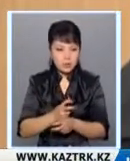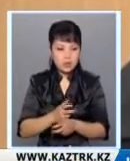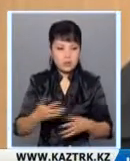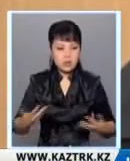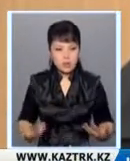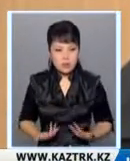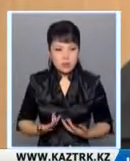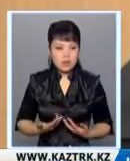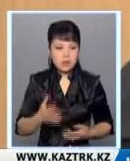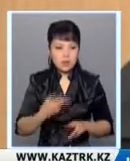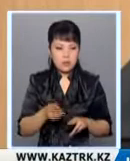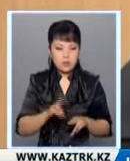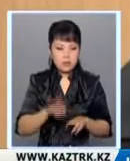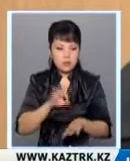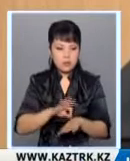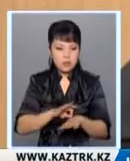деп